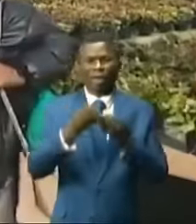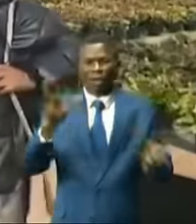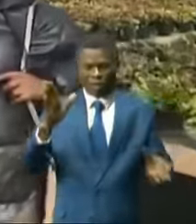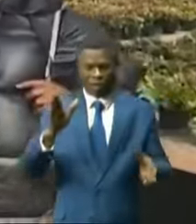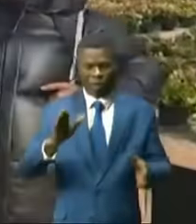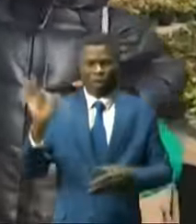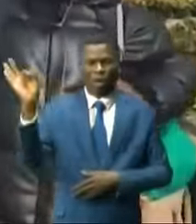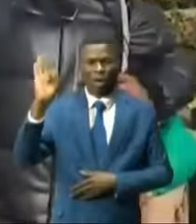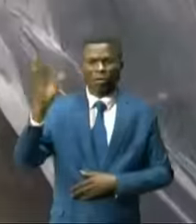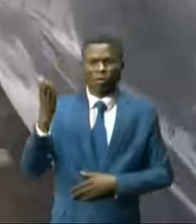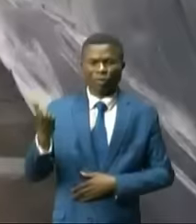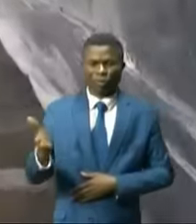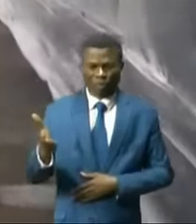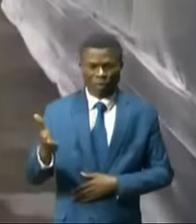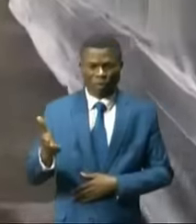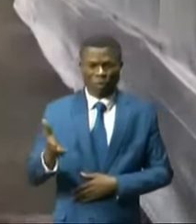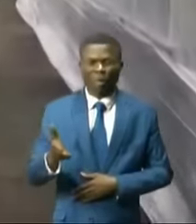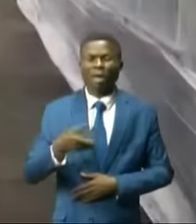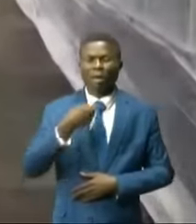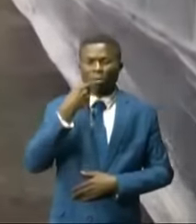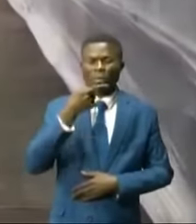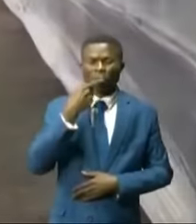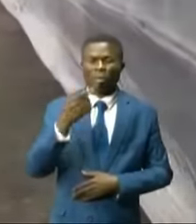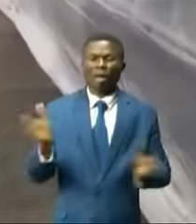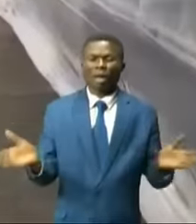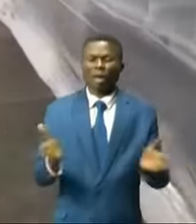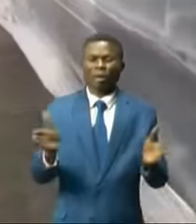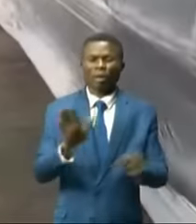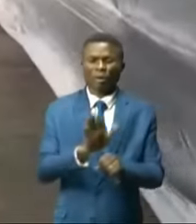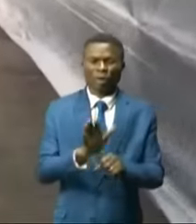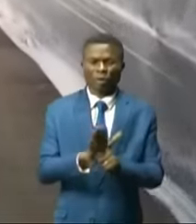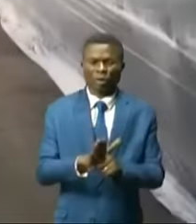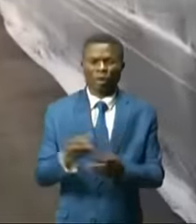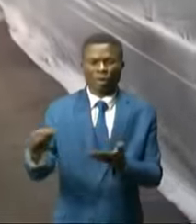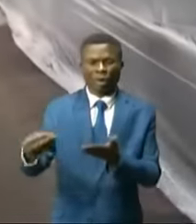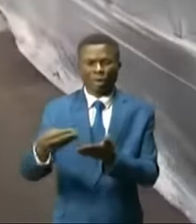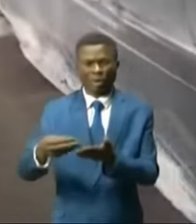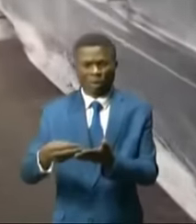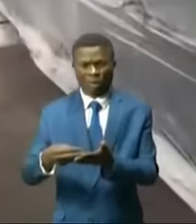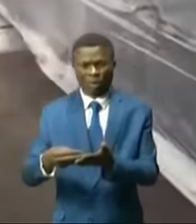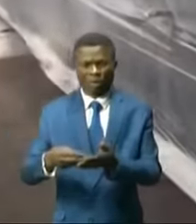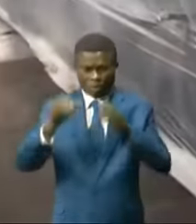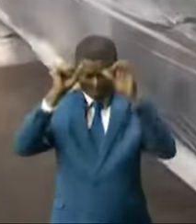forêts. Elles n'ont pas manqué d'avoir les encouragements et les motivations